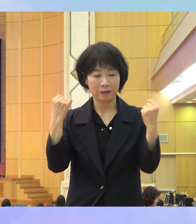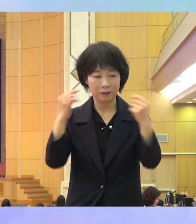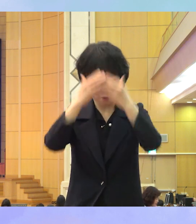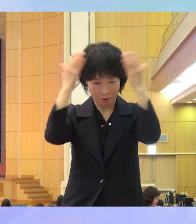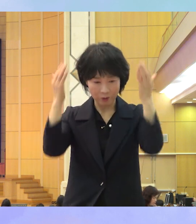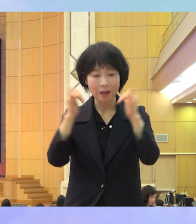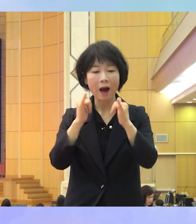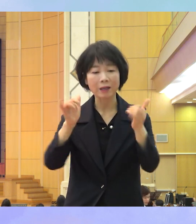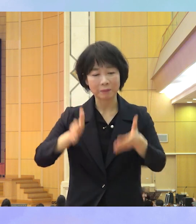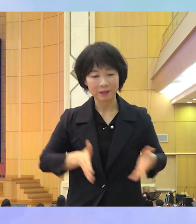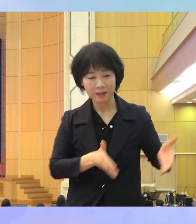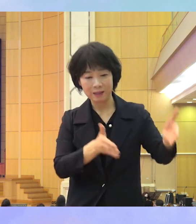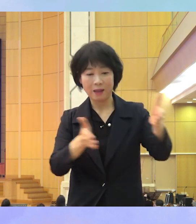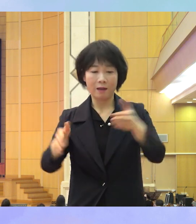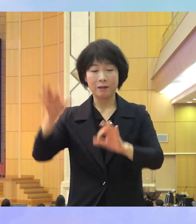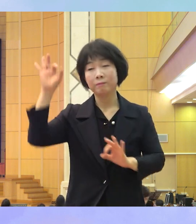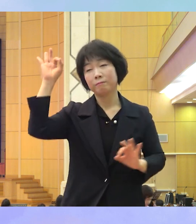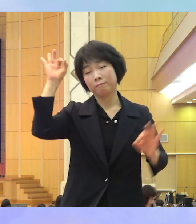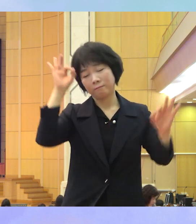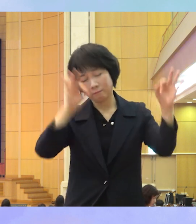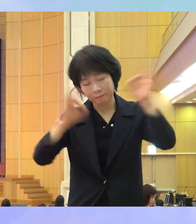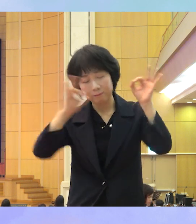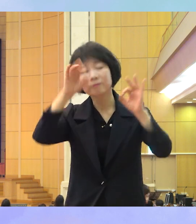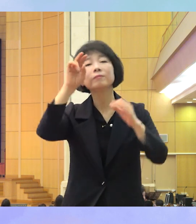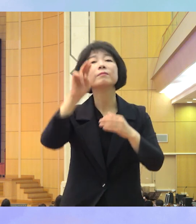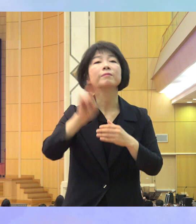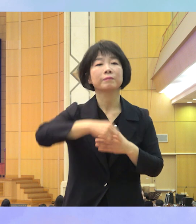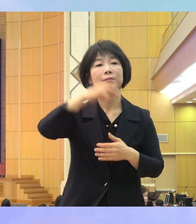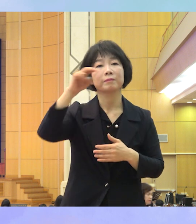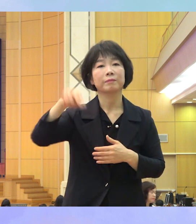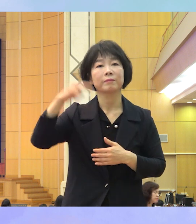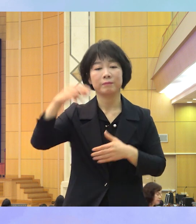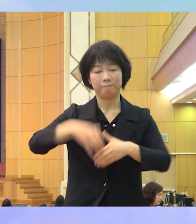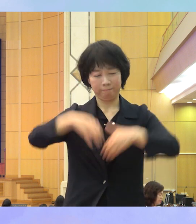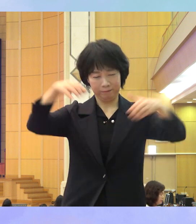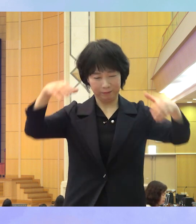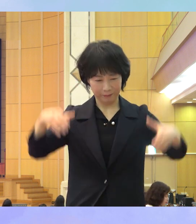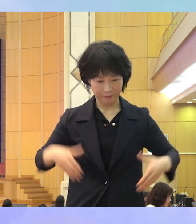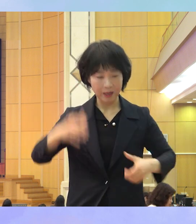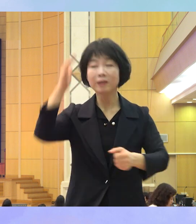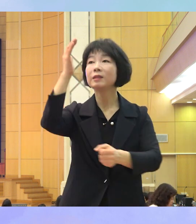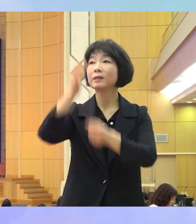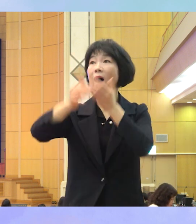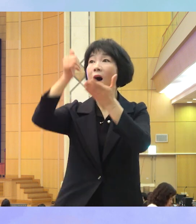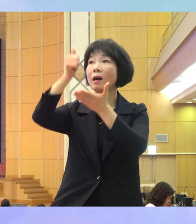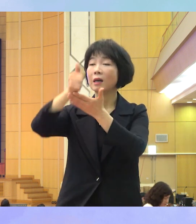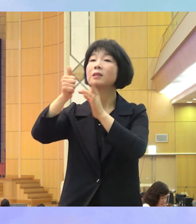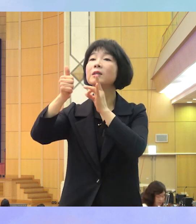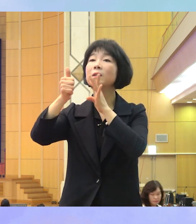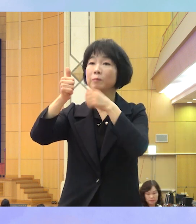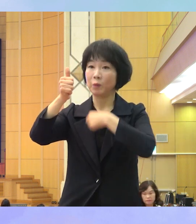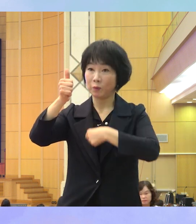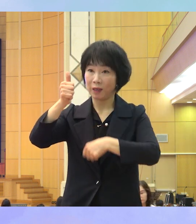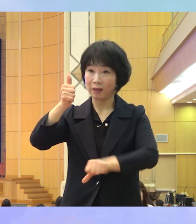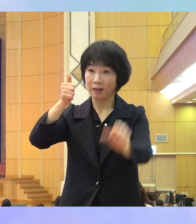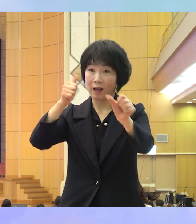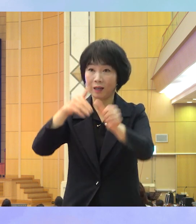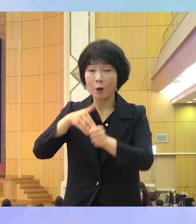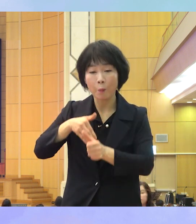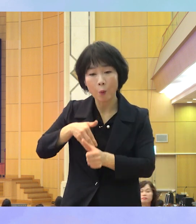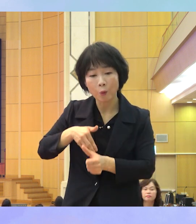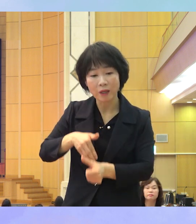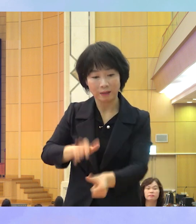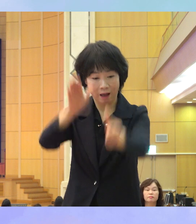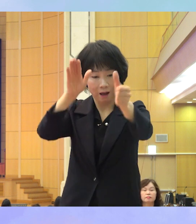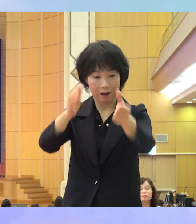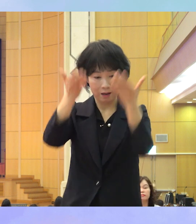양같이 모든 사람 길 찾아 헤맨다. 자비하신 하나님